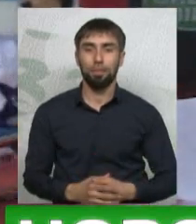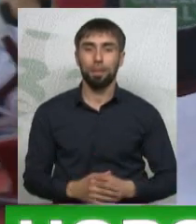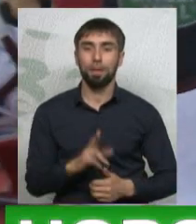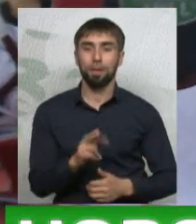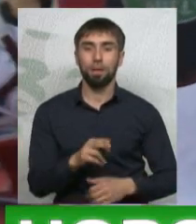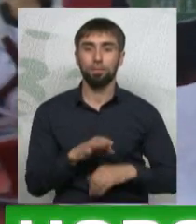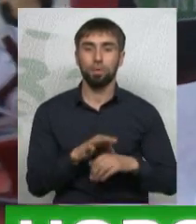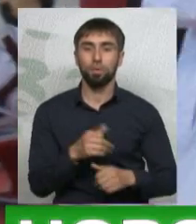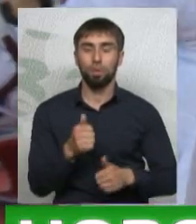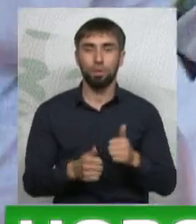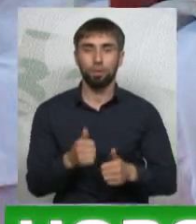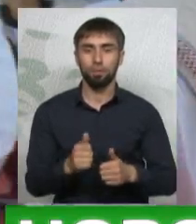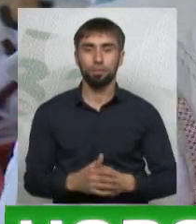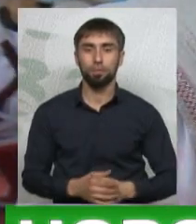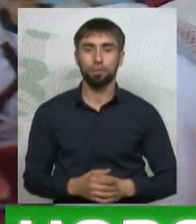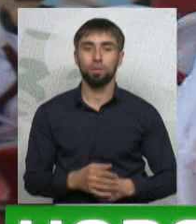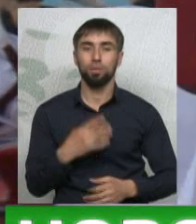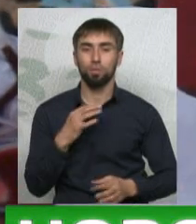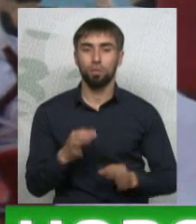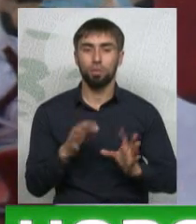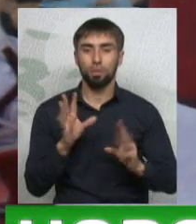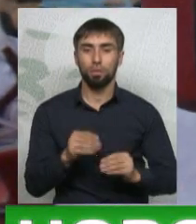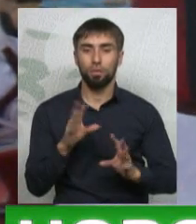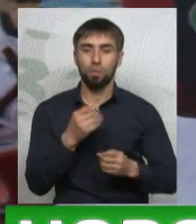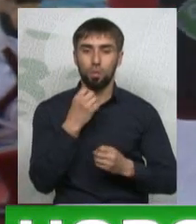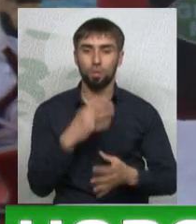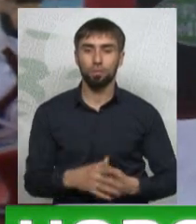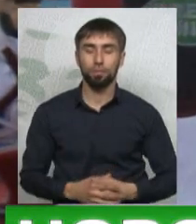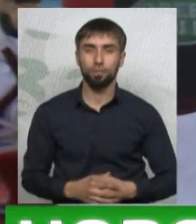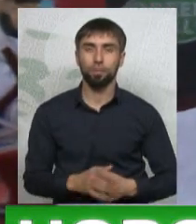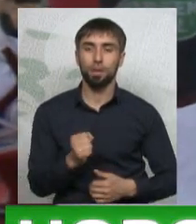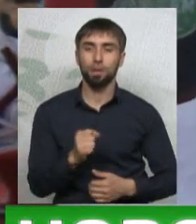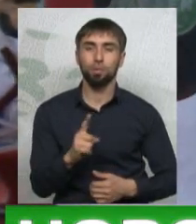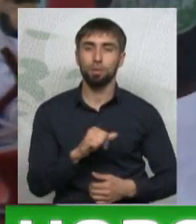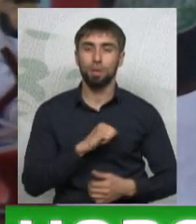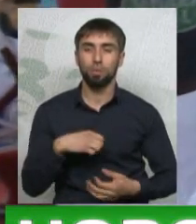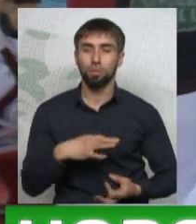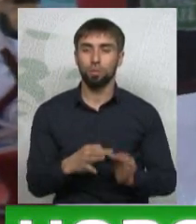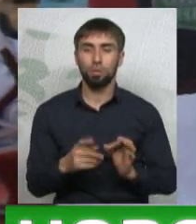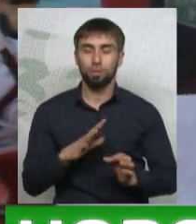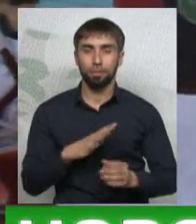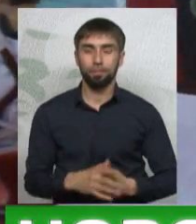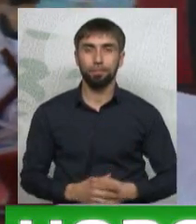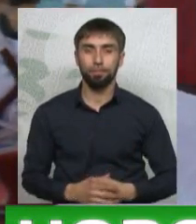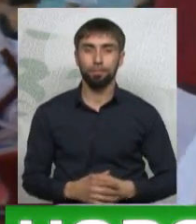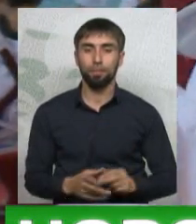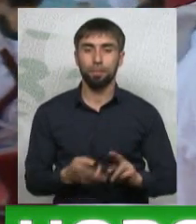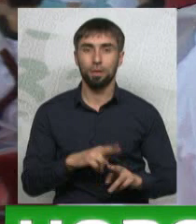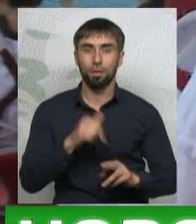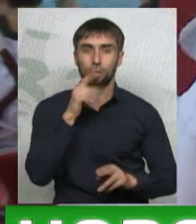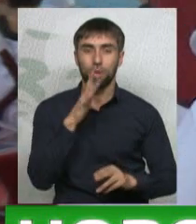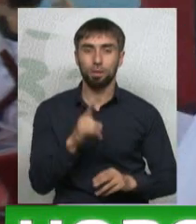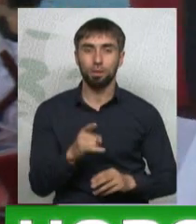Как прошли соревнования? Нормально, все хорошо. А что самое сложное было? Это когда